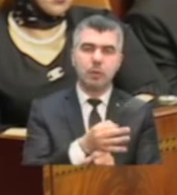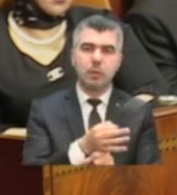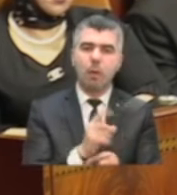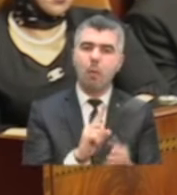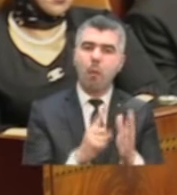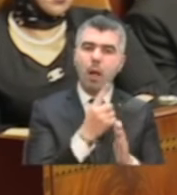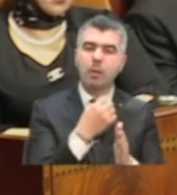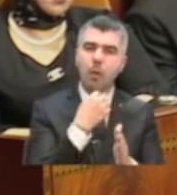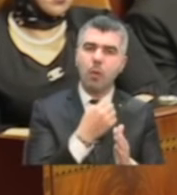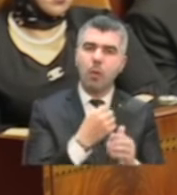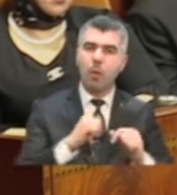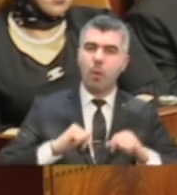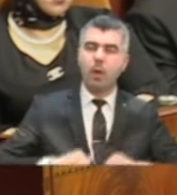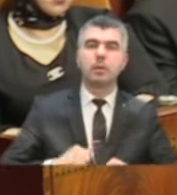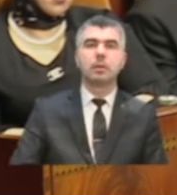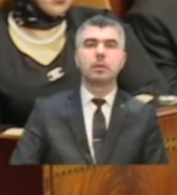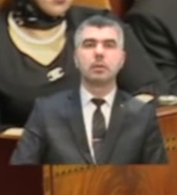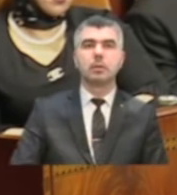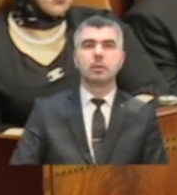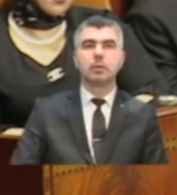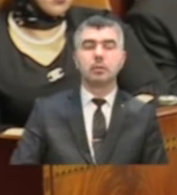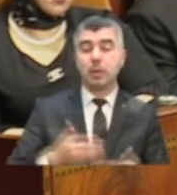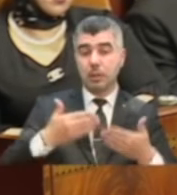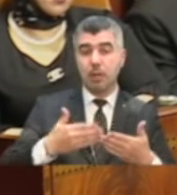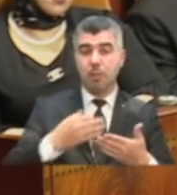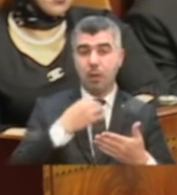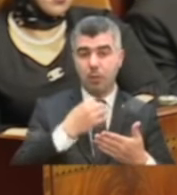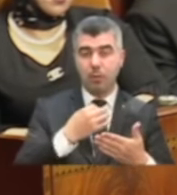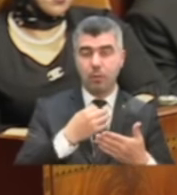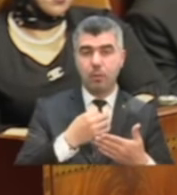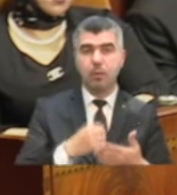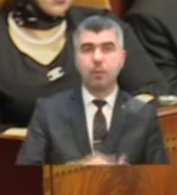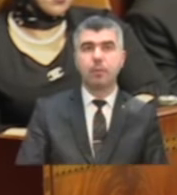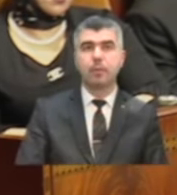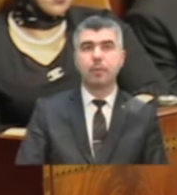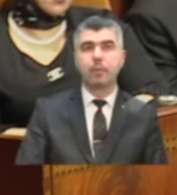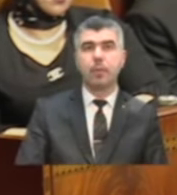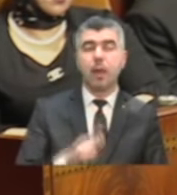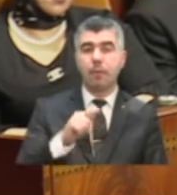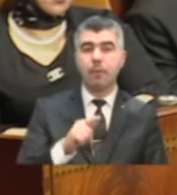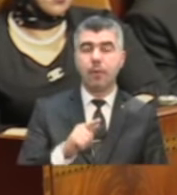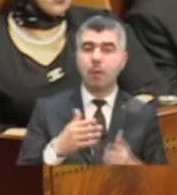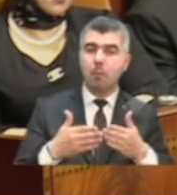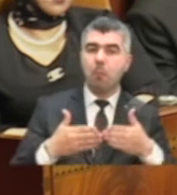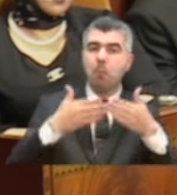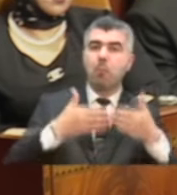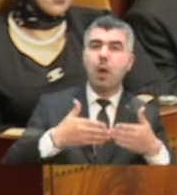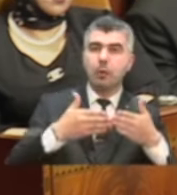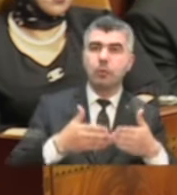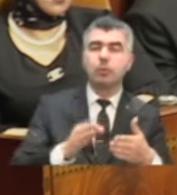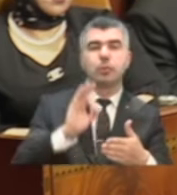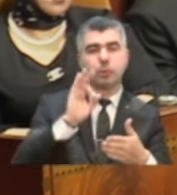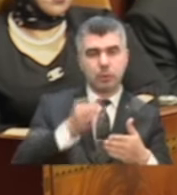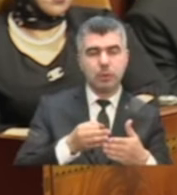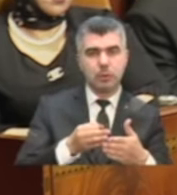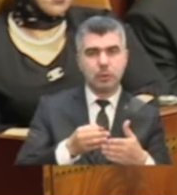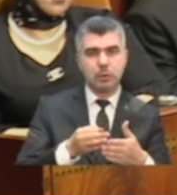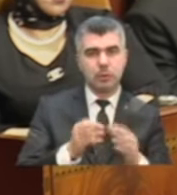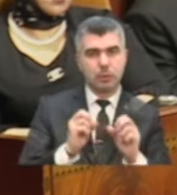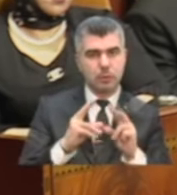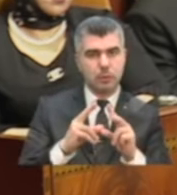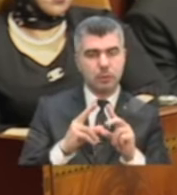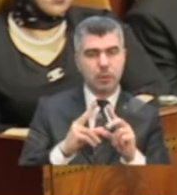لواحد النقطة السيد الوزير. دابا عاد الآن قلتي باللي قمتوا بتعبئة أسطول بحري، صحيح،